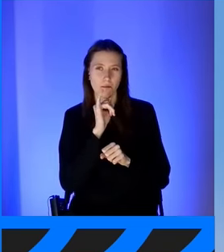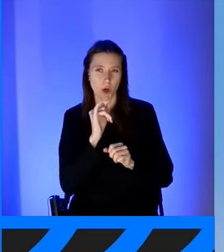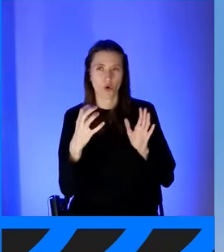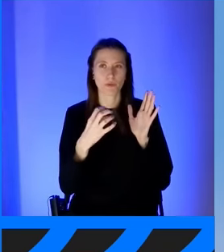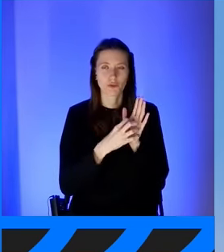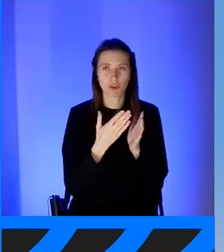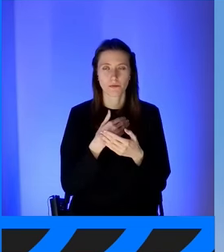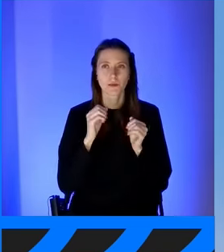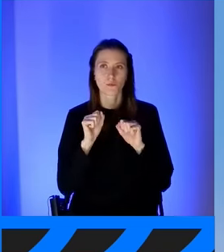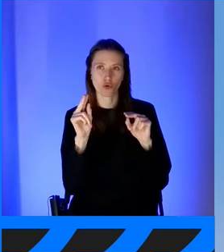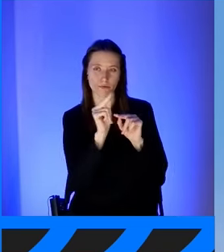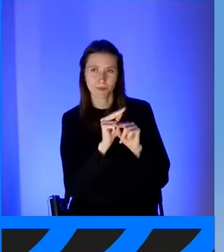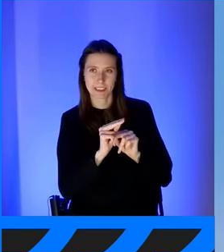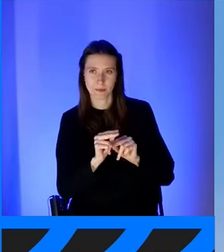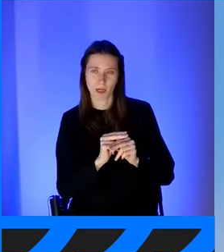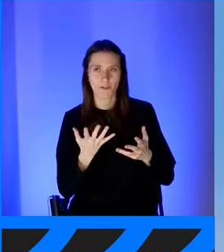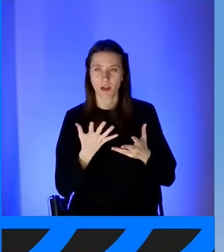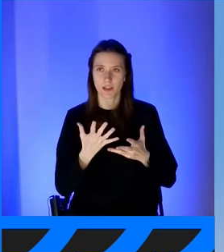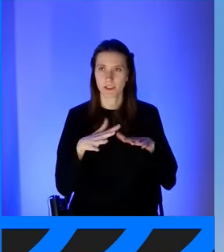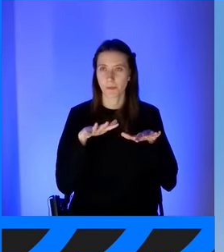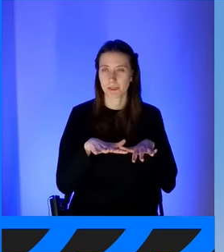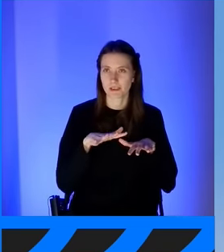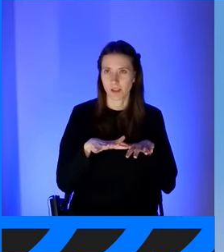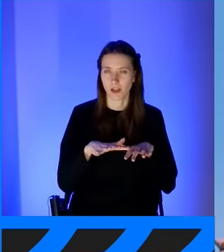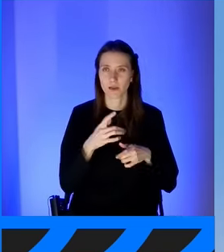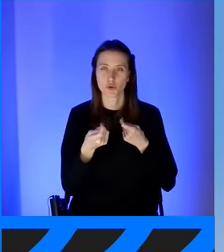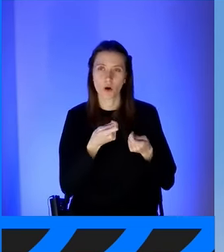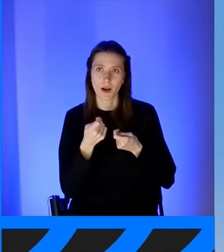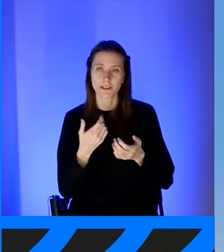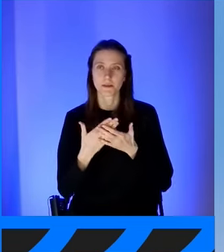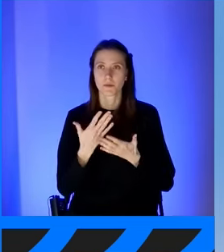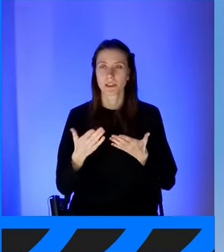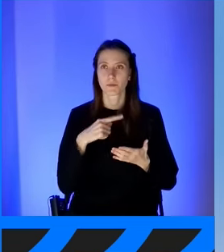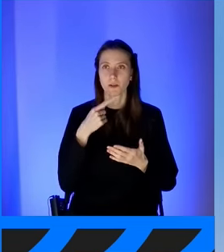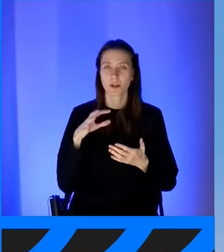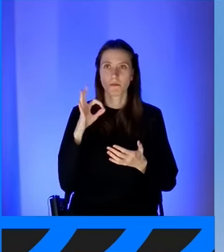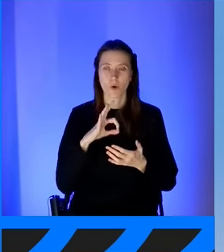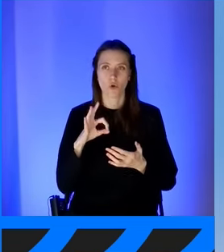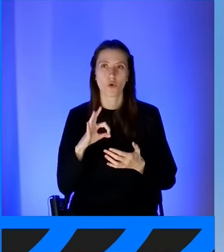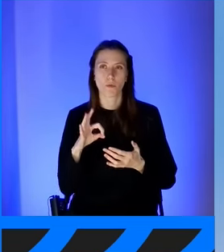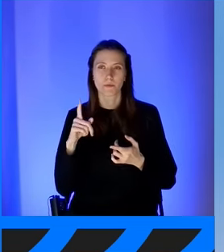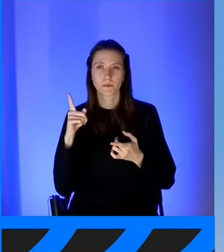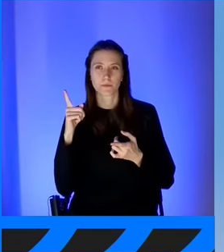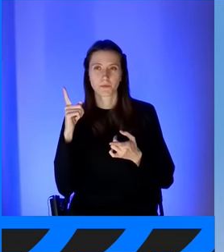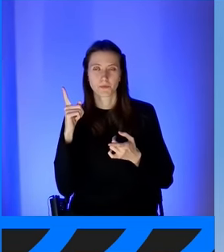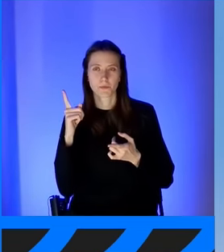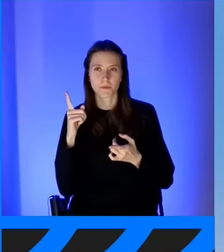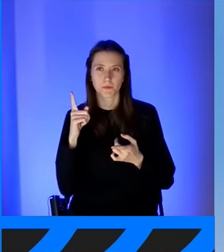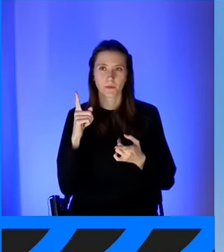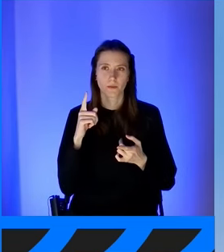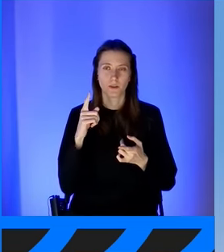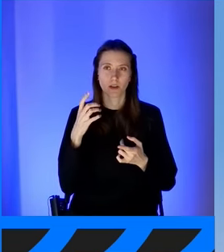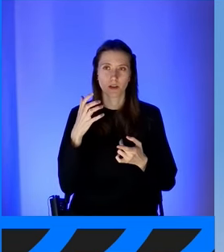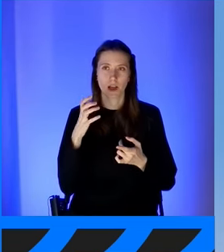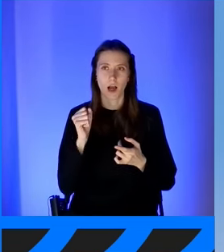какие-то узкие места полечить, чтобы это работало получше. То есть, например, если мы говорим про iOS-платформу, там есть некоторый пэкэджинг